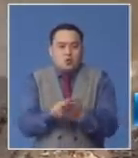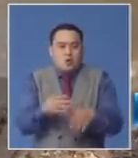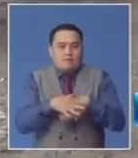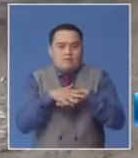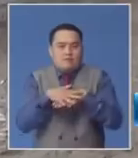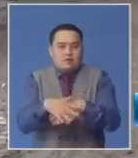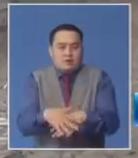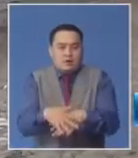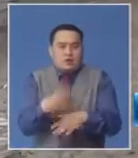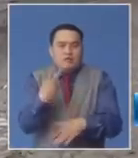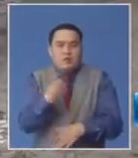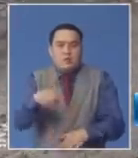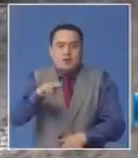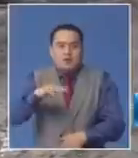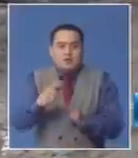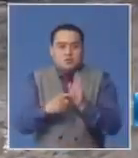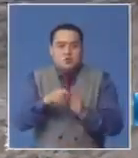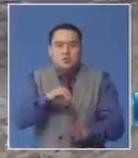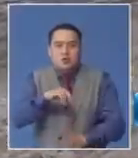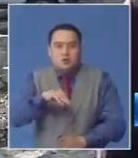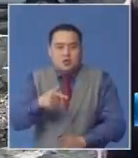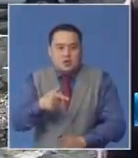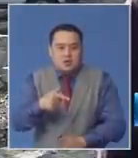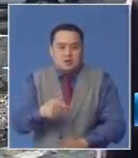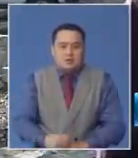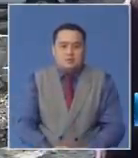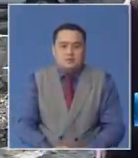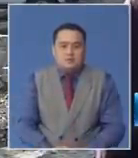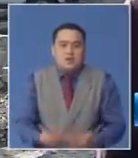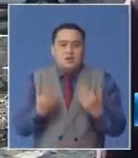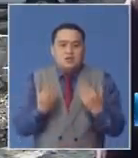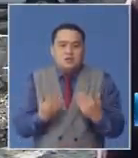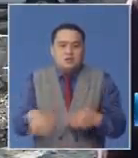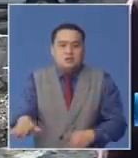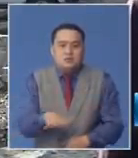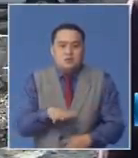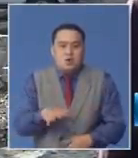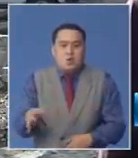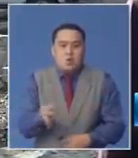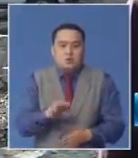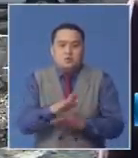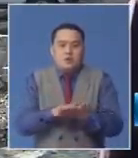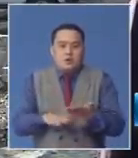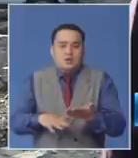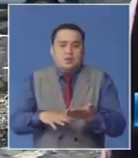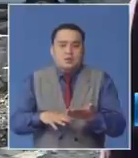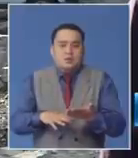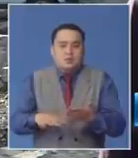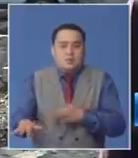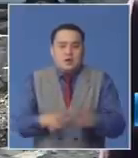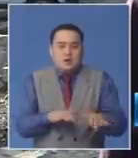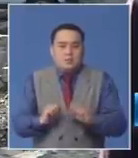предусмотрено два миллиарда 700 миллионов тенге на сегодняшний день на территории области продолжаются хотел палатка